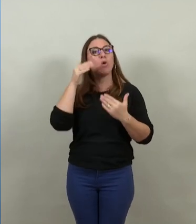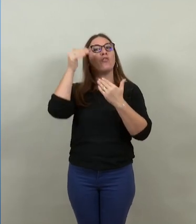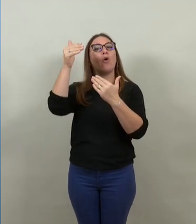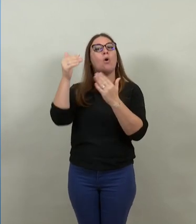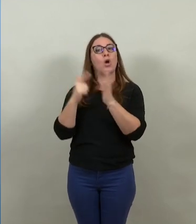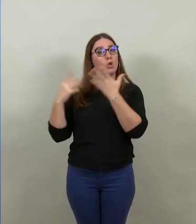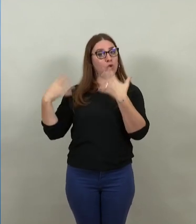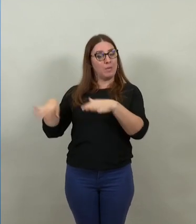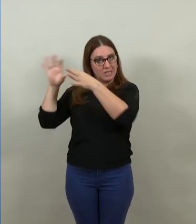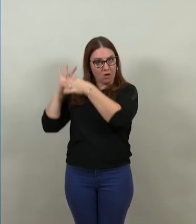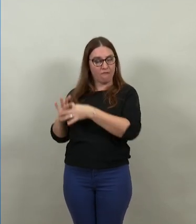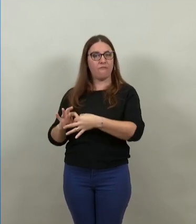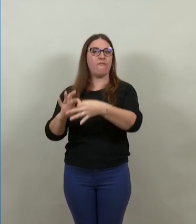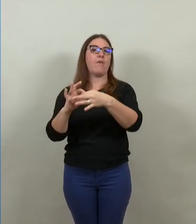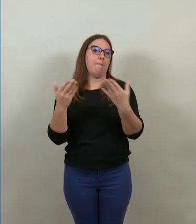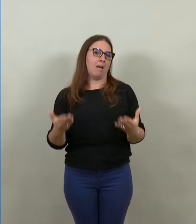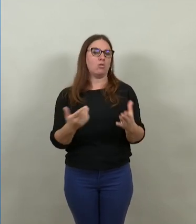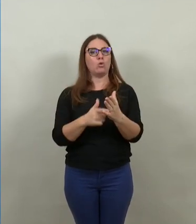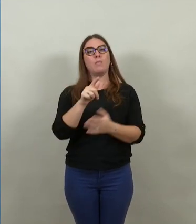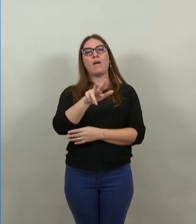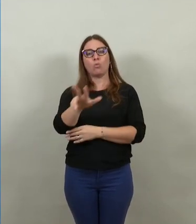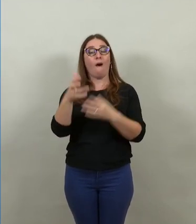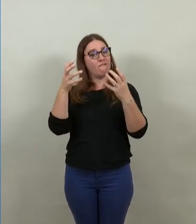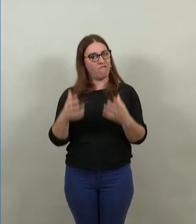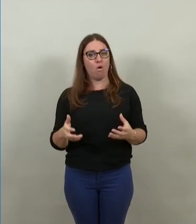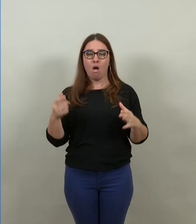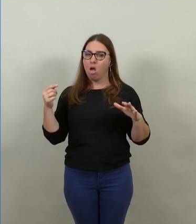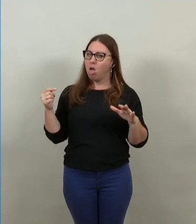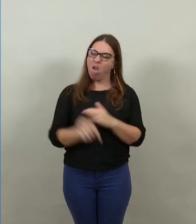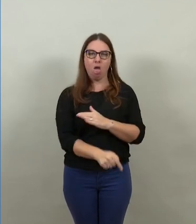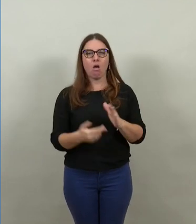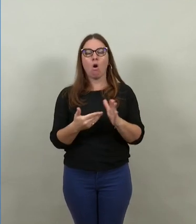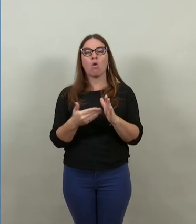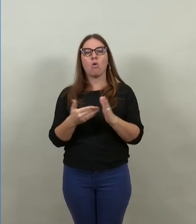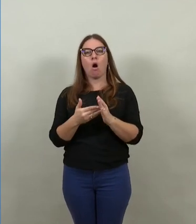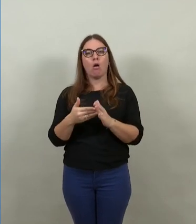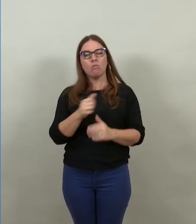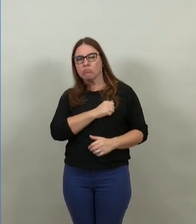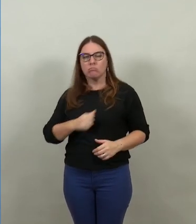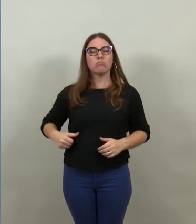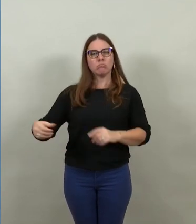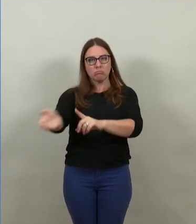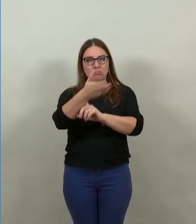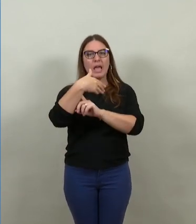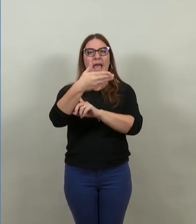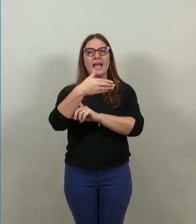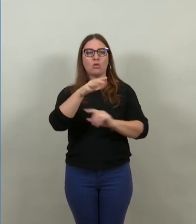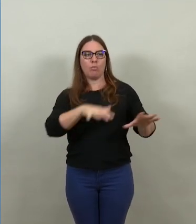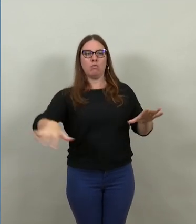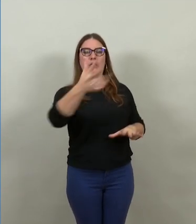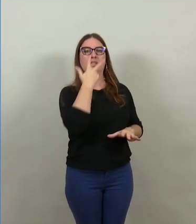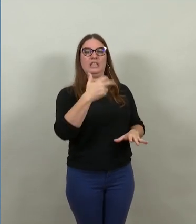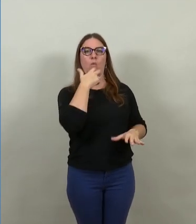2019 de 2019 en 2023 en allant encore plus loin afin de répondre aux exigences d'exemplarité plébiscité par les